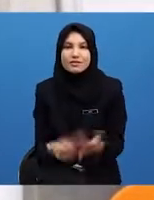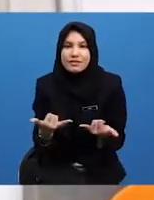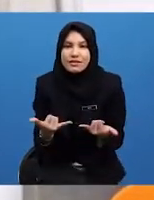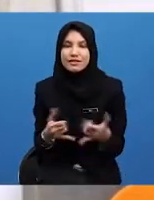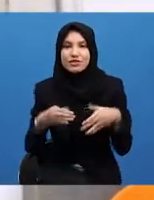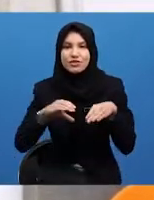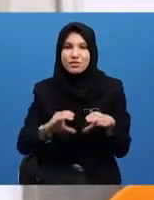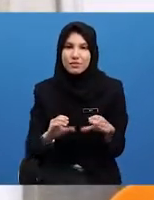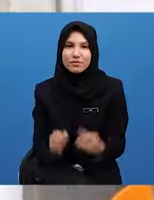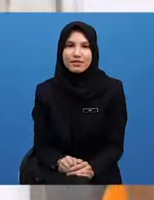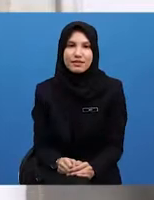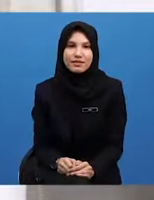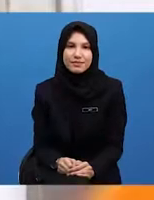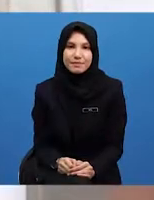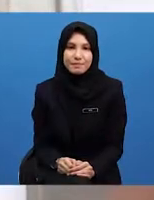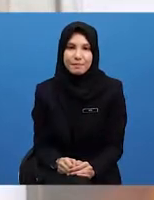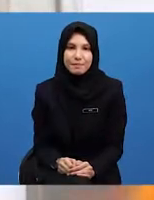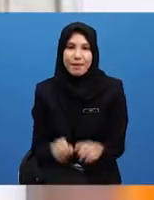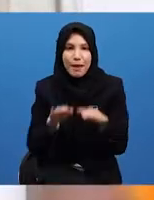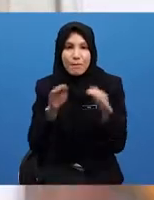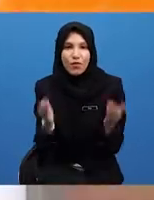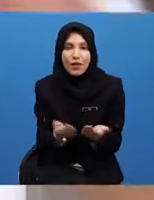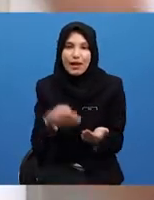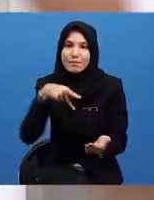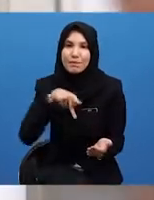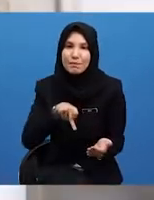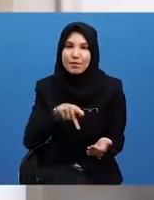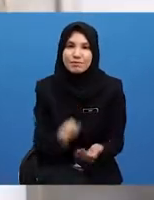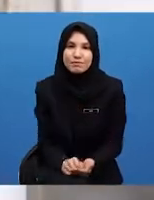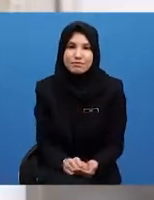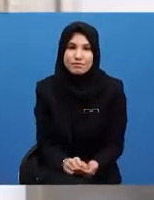Sekarang kita cuba pula dengan bola pingpong.